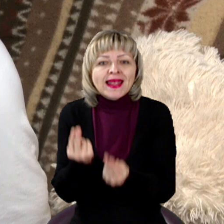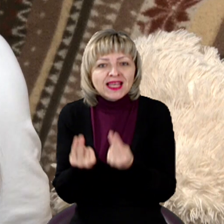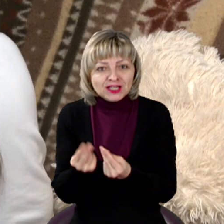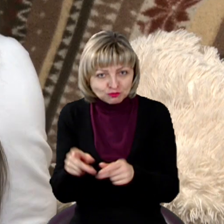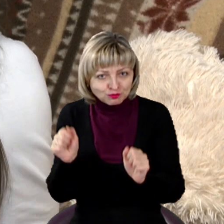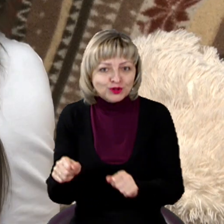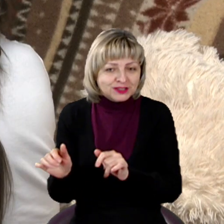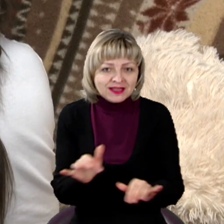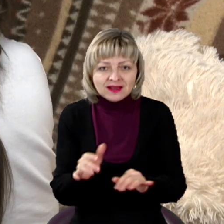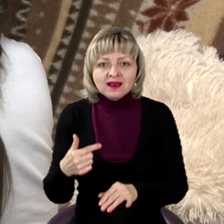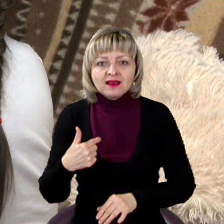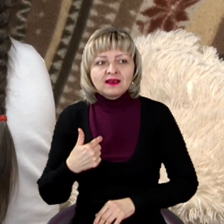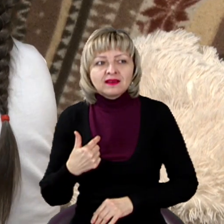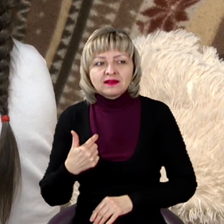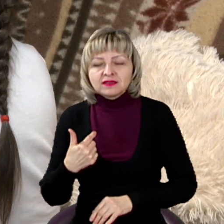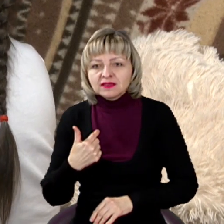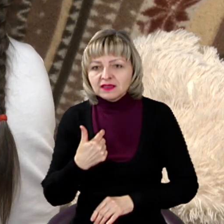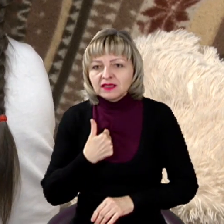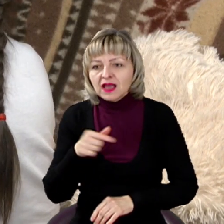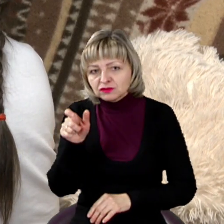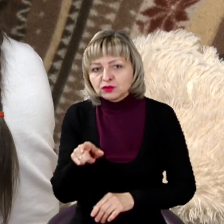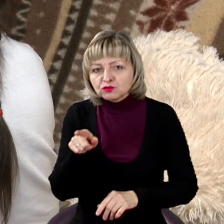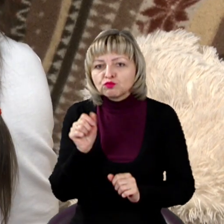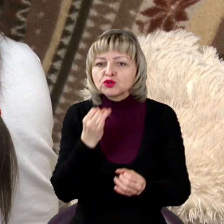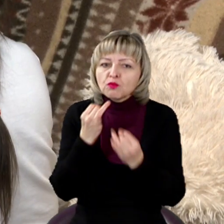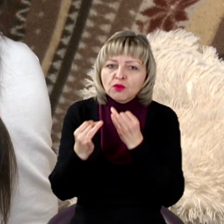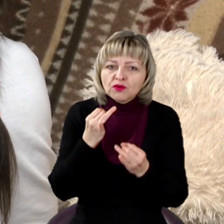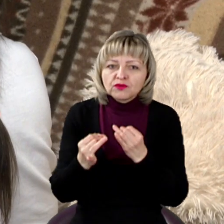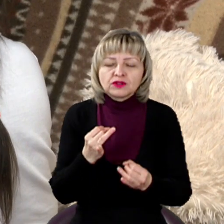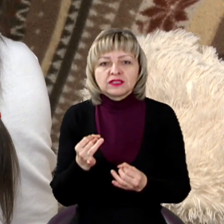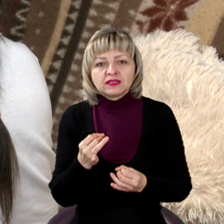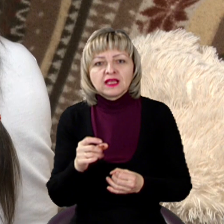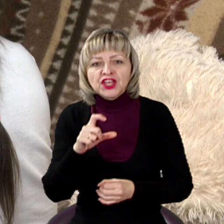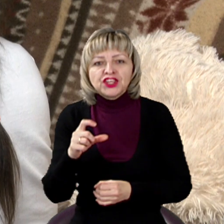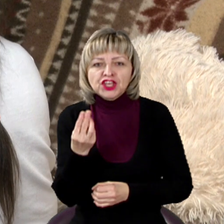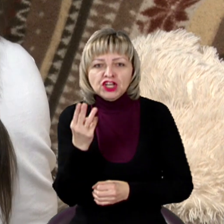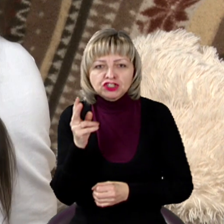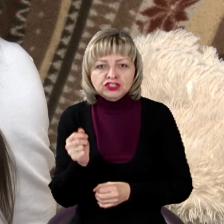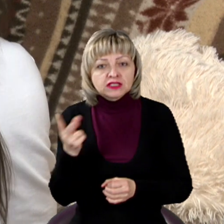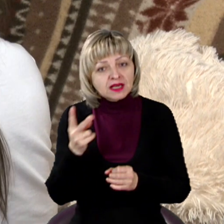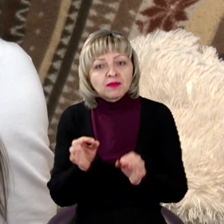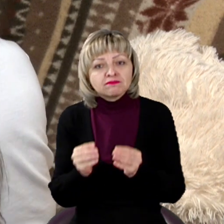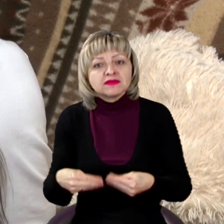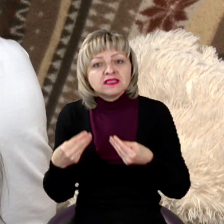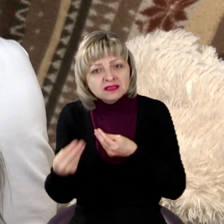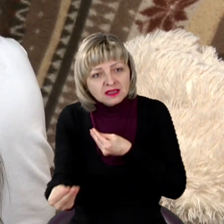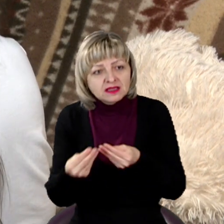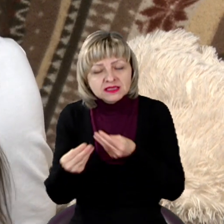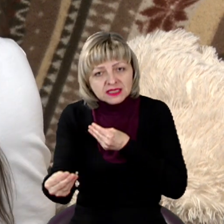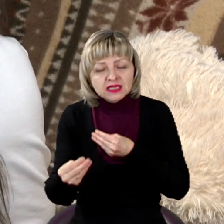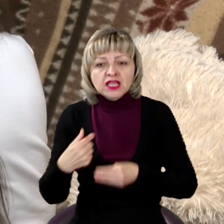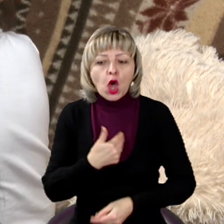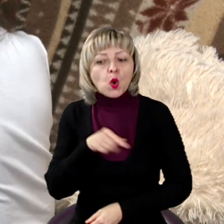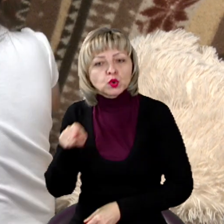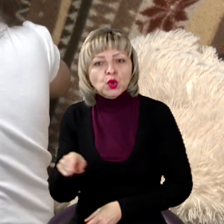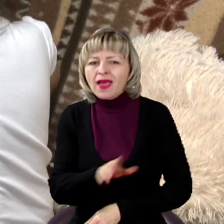Я з ким маю чи з ким не можу поділитися, буває, іграшкою. Але іграшками треба ділитися. Він каже, я хочу то,